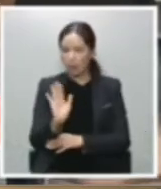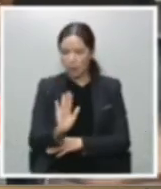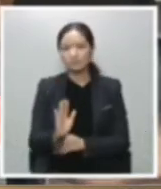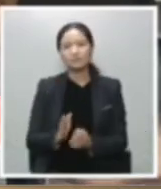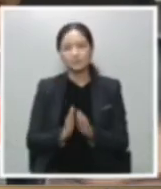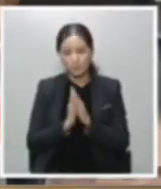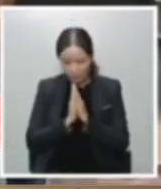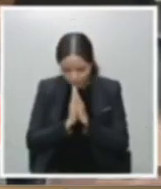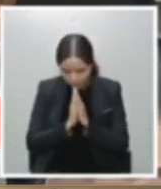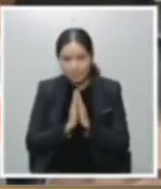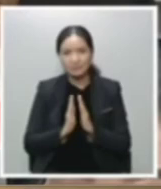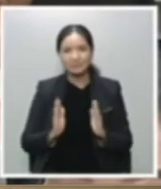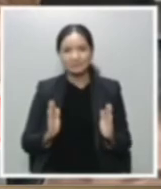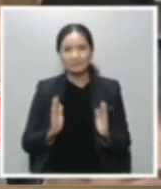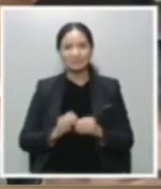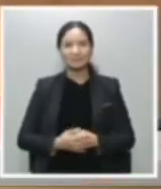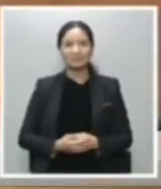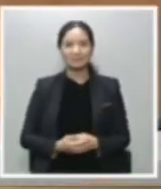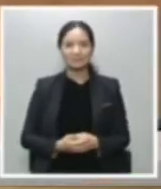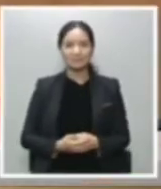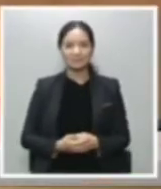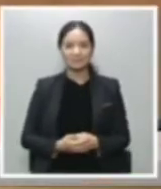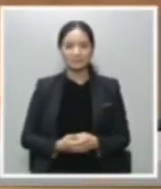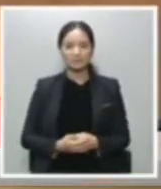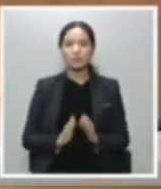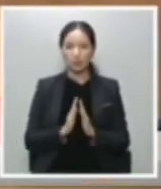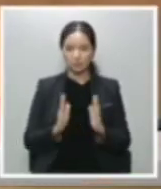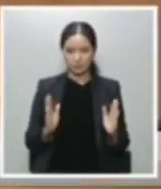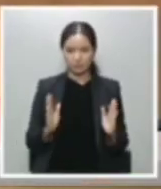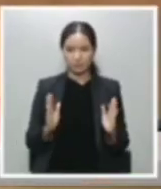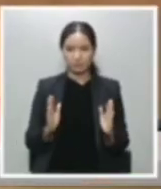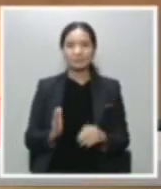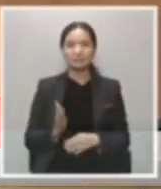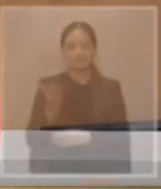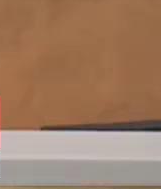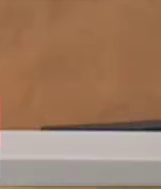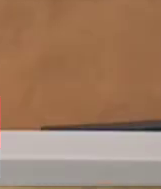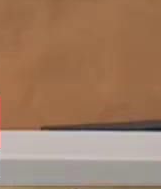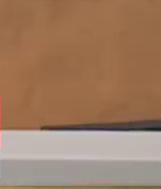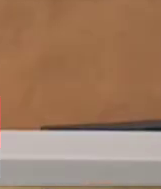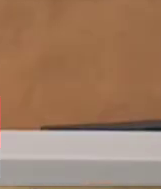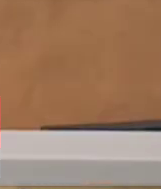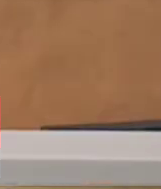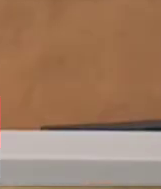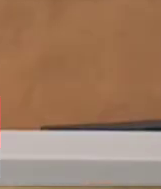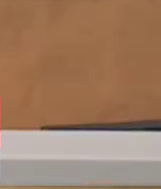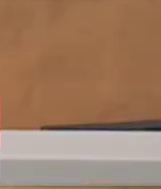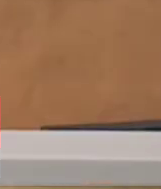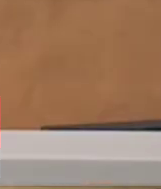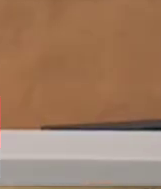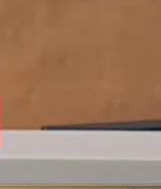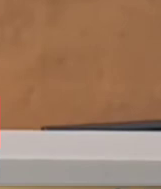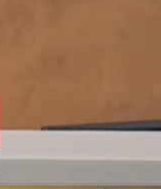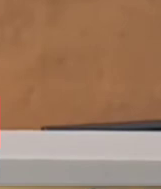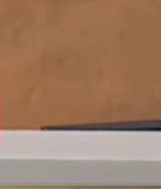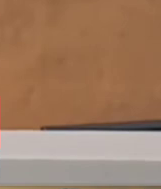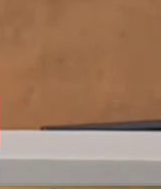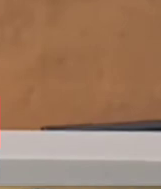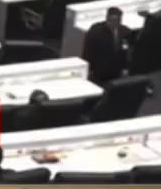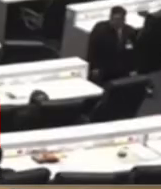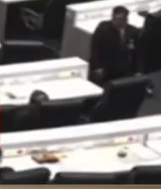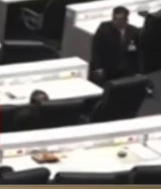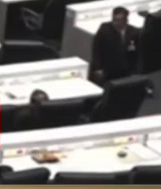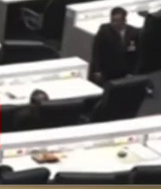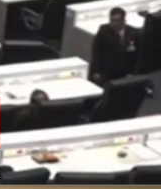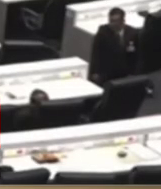ราบขอบคุณท่านท่านครับ ครับขอบคุณนะครับต่อไปครับท่านธีรชัยพันธุมาตรครับ ท่านประธานที่เค